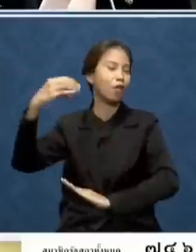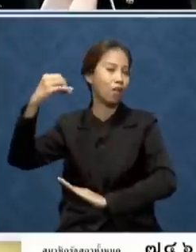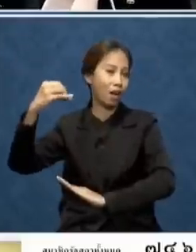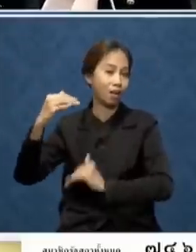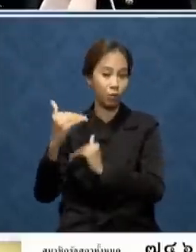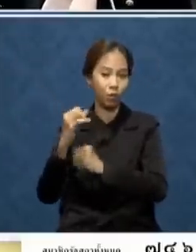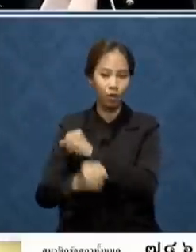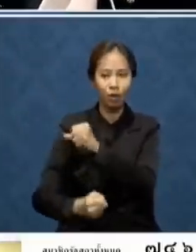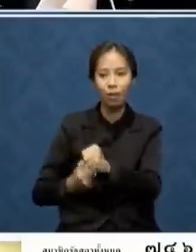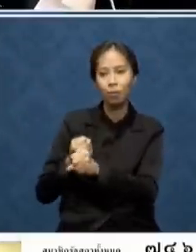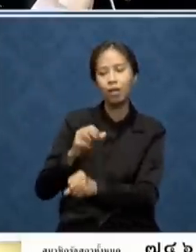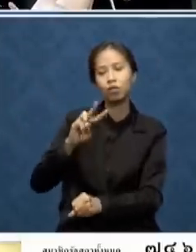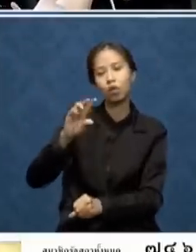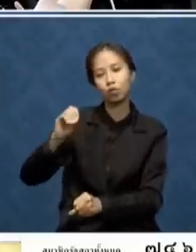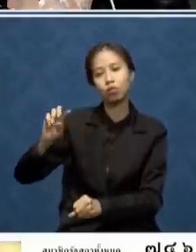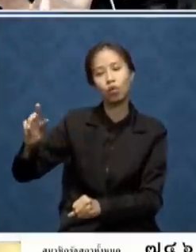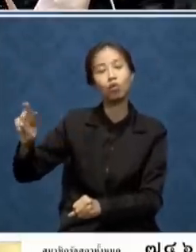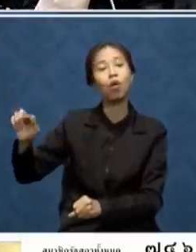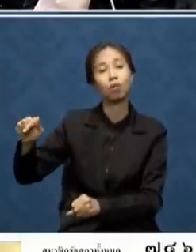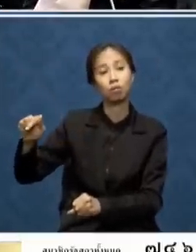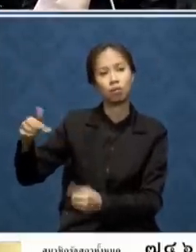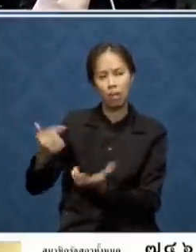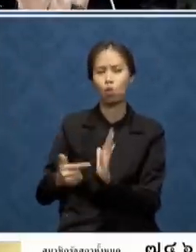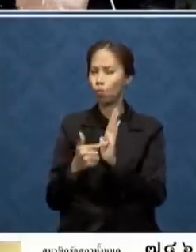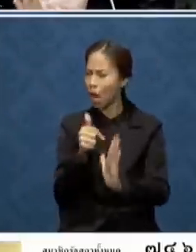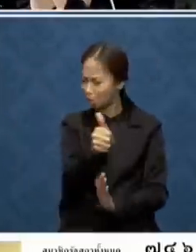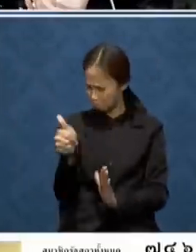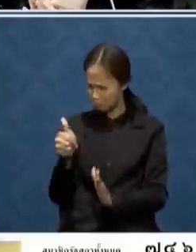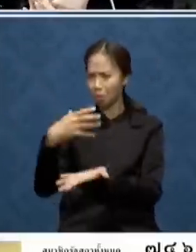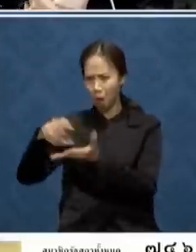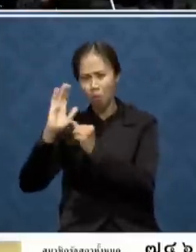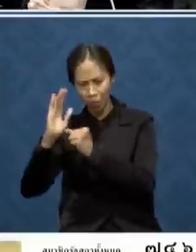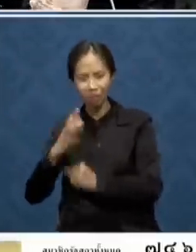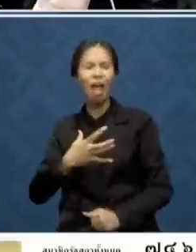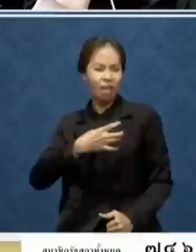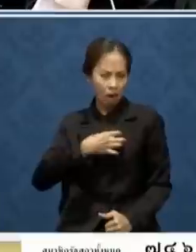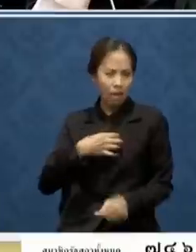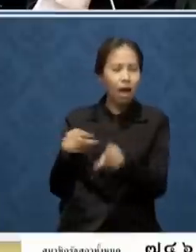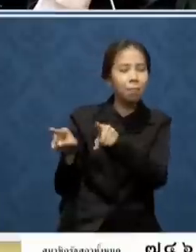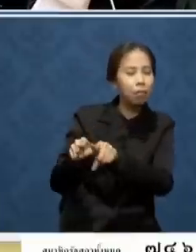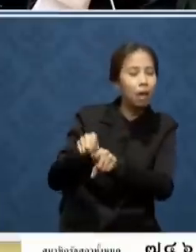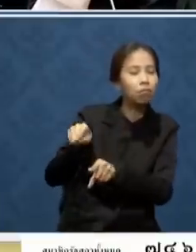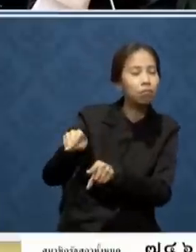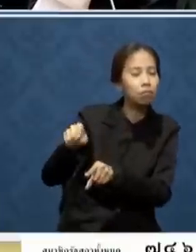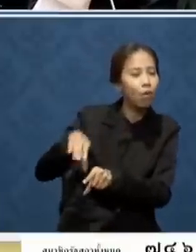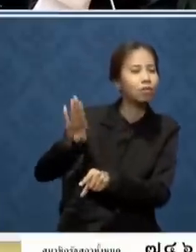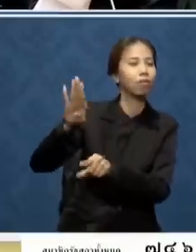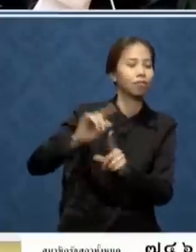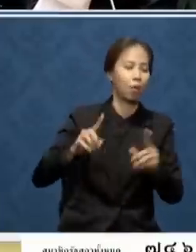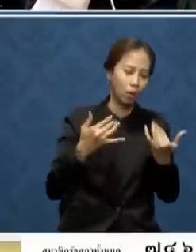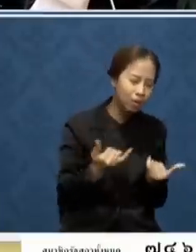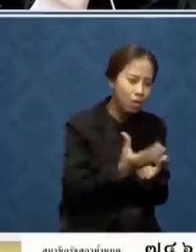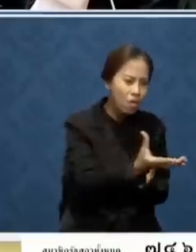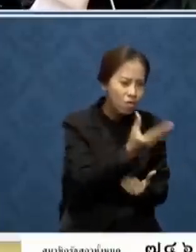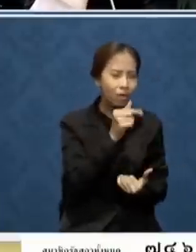ปี 2022นะคะซึ่งอันนี้คือตัวอย่างที่ดีค่ะฉันอยากฟังแบบนี้อยากเห็นแบบนี้นะคะก็น่าเสียดายมาก